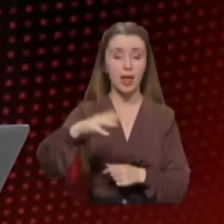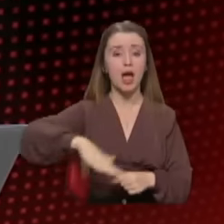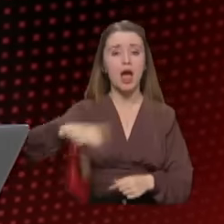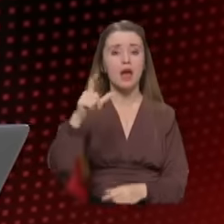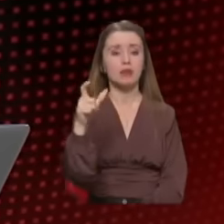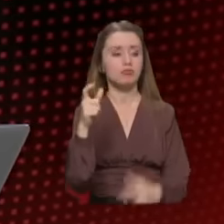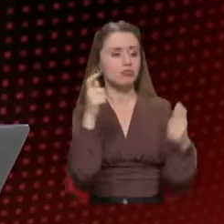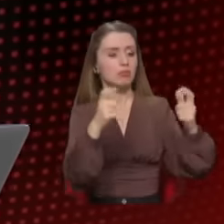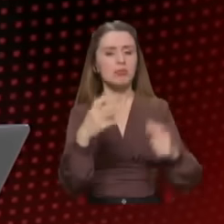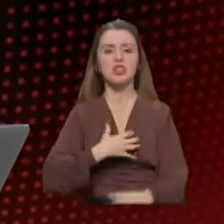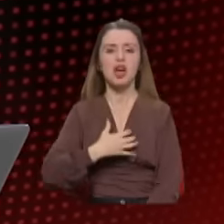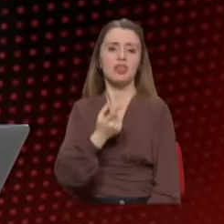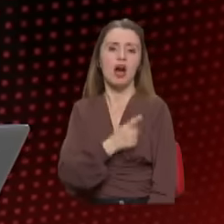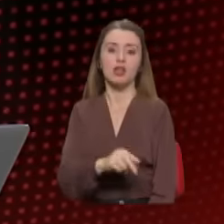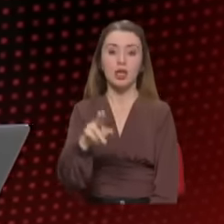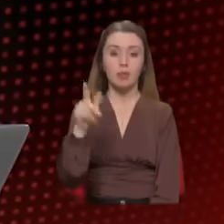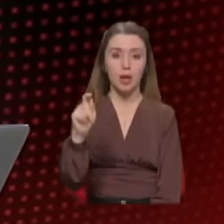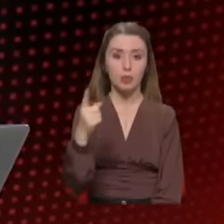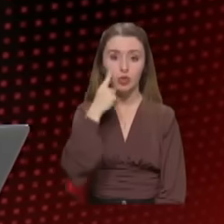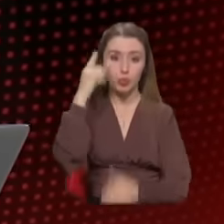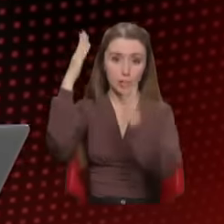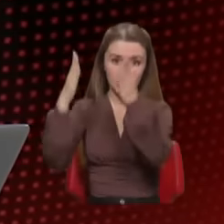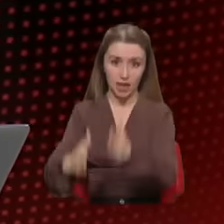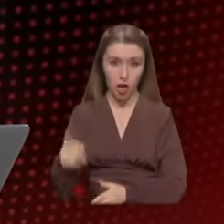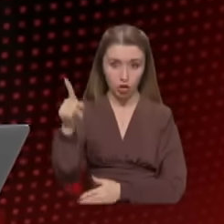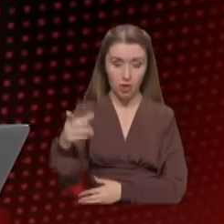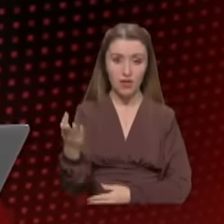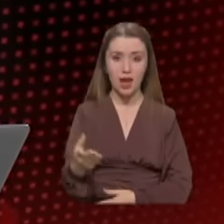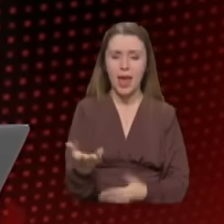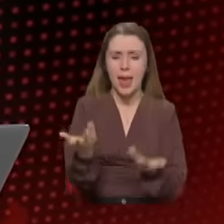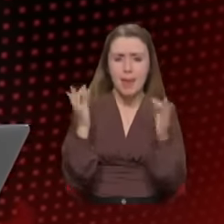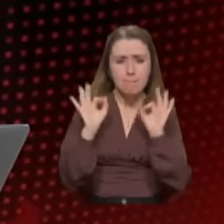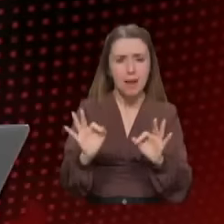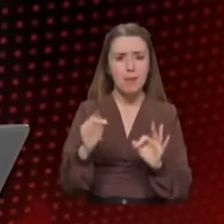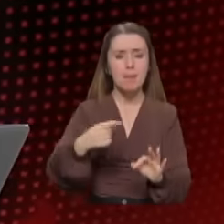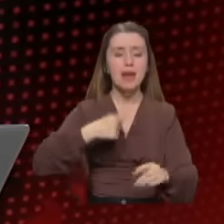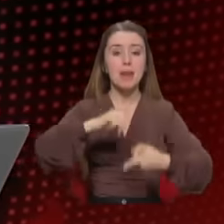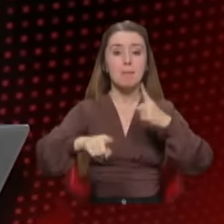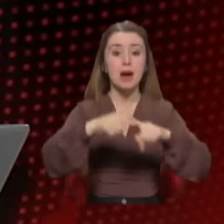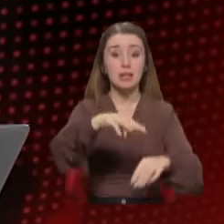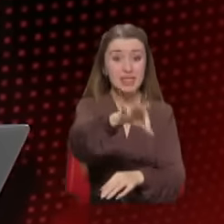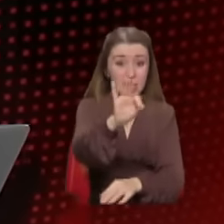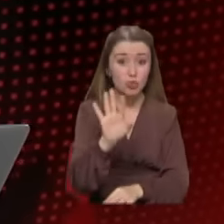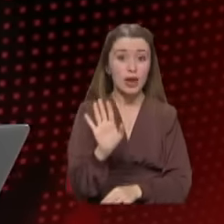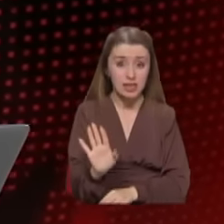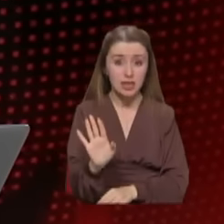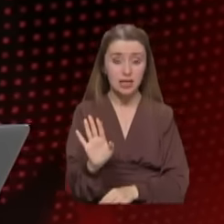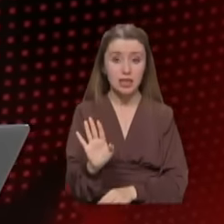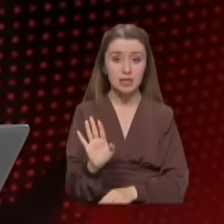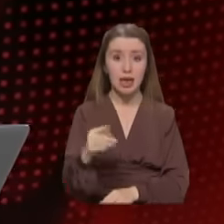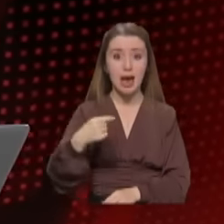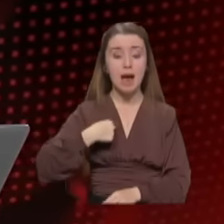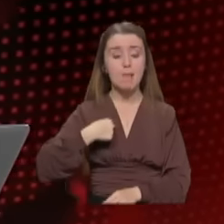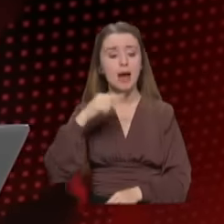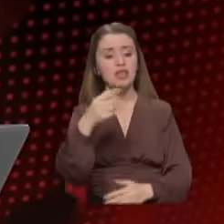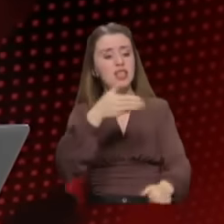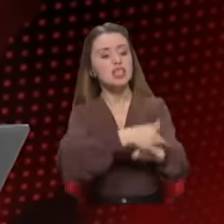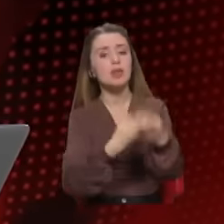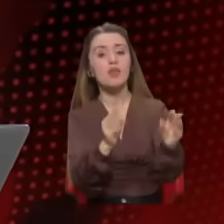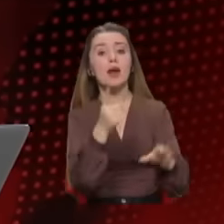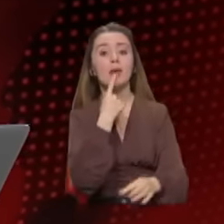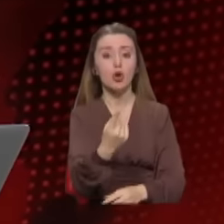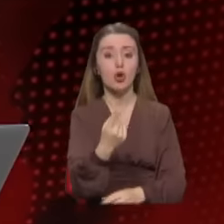kendisi adaymış gibi bir görünüm sunuyor Cumhurbaşkanı Erdoğan ve de ısrarla benim partimi seçmezseniz elim üzerinizde olmaz diyor.